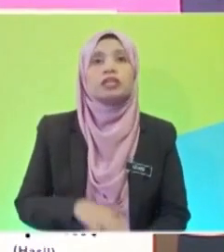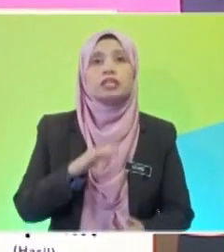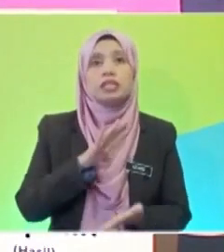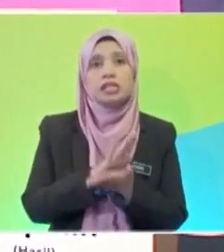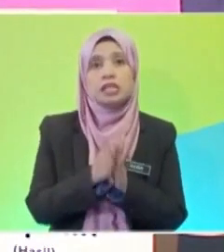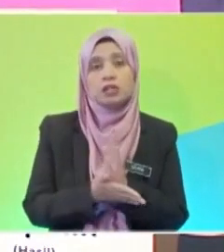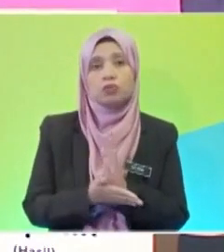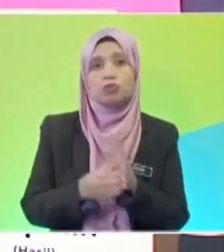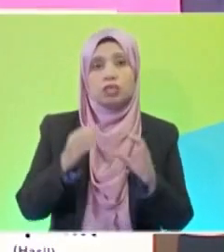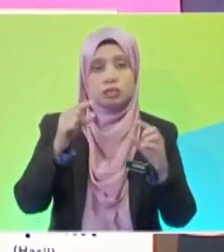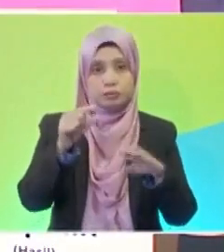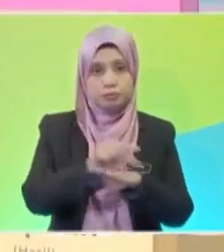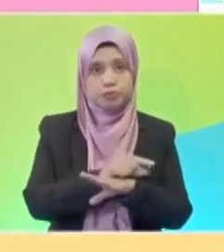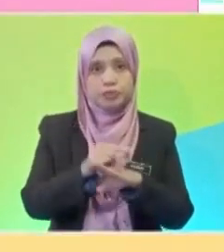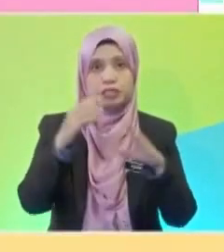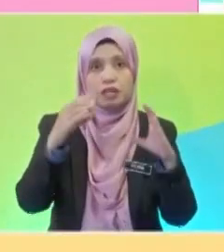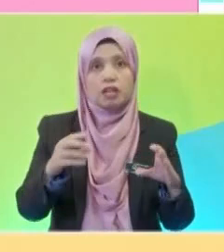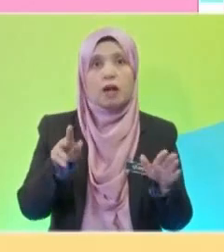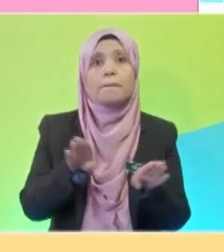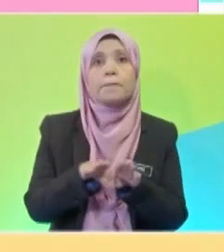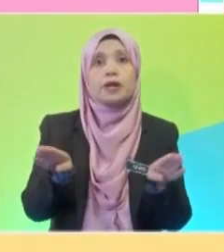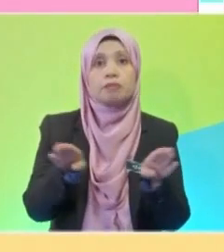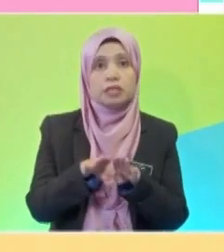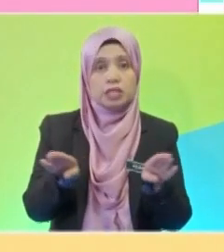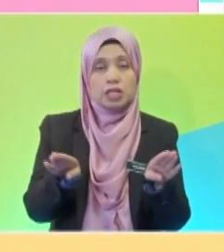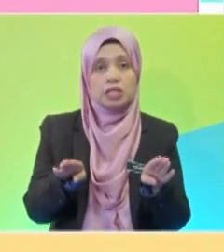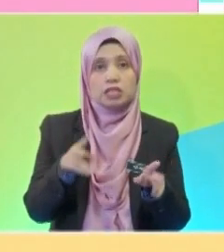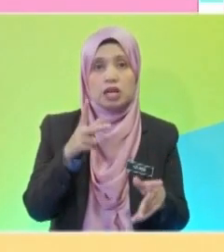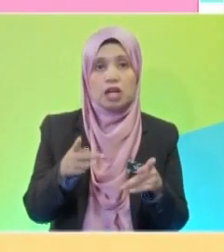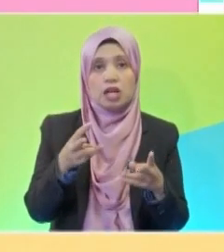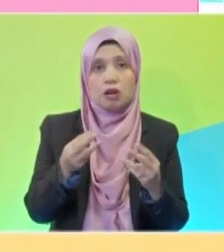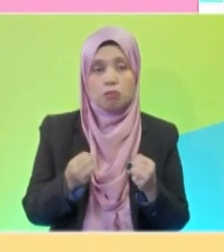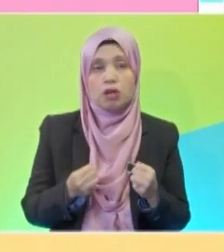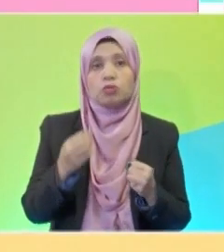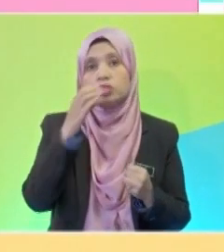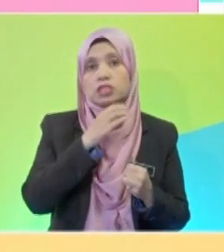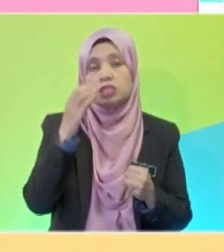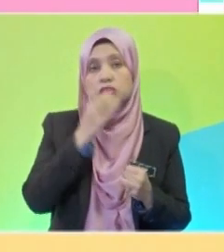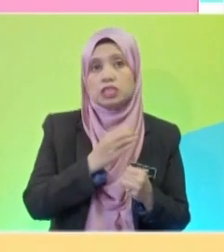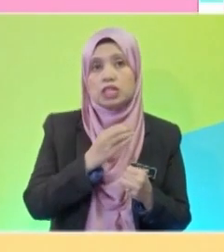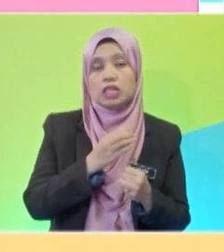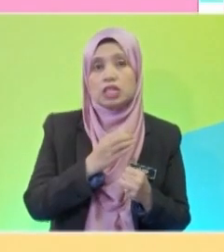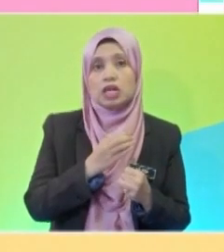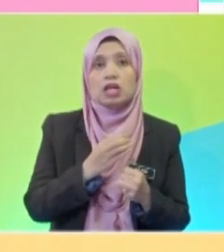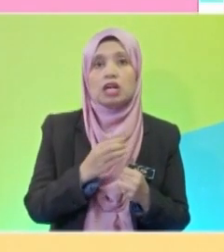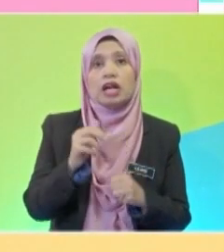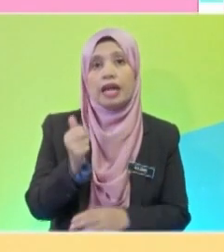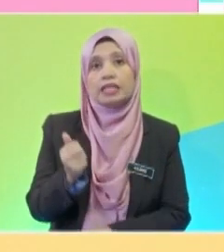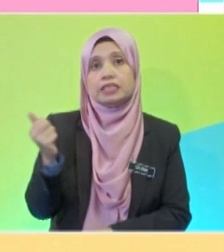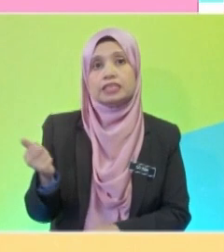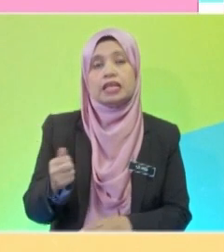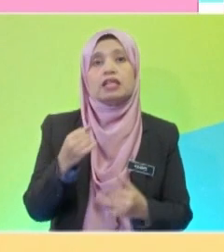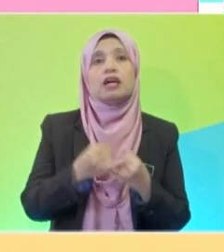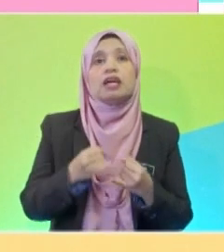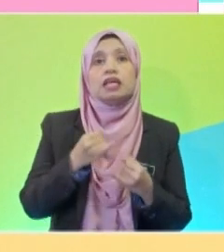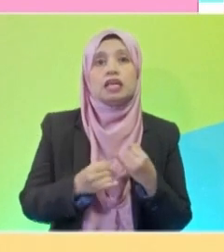perbandingan ini. Di mana sekiranya ingin mencari modal akhir, aset akhir, tolak liabiliti akhir. Lihat soalan, ada tak diberi aset akhir? Ada